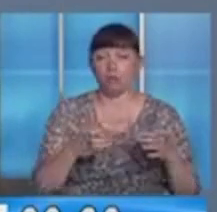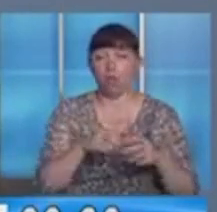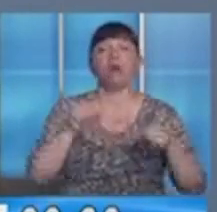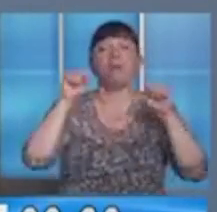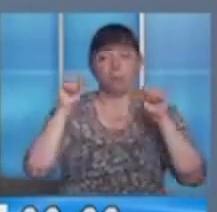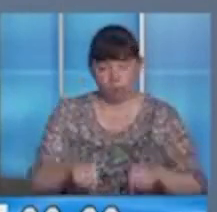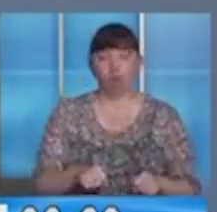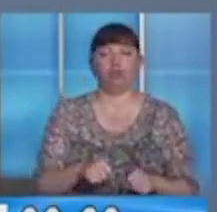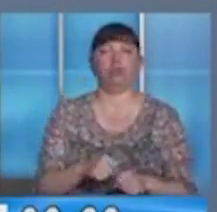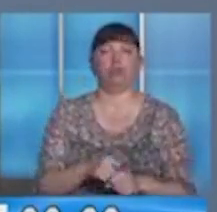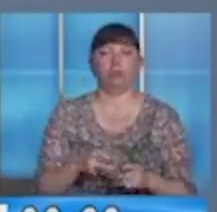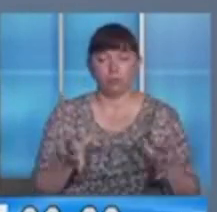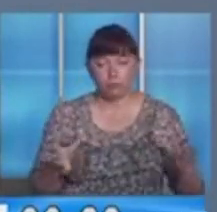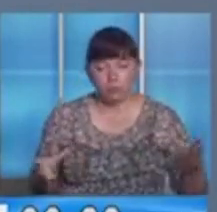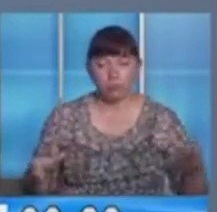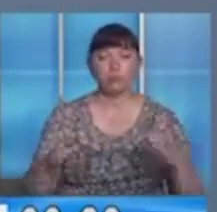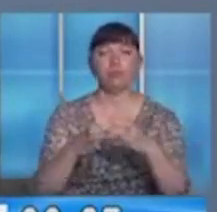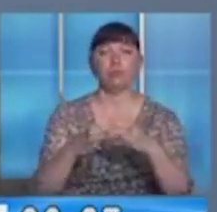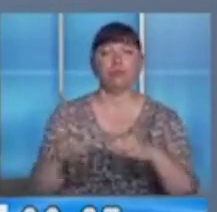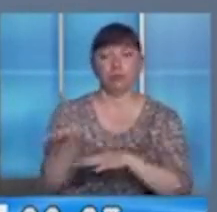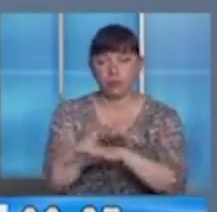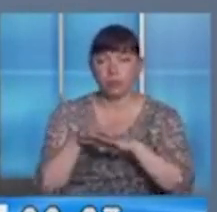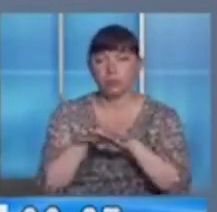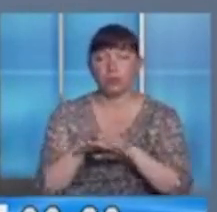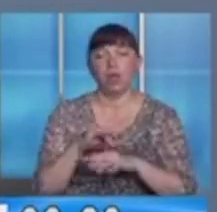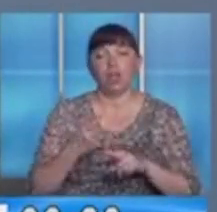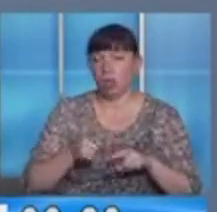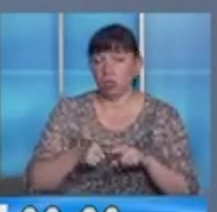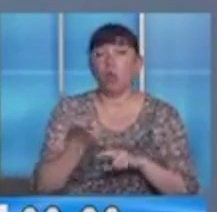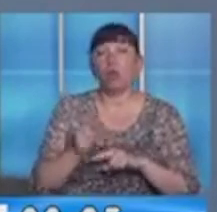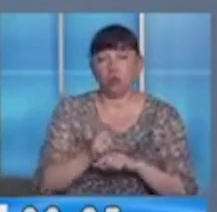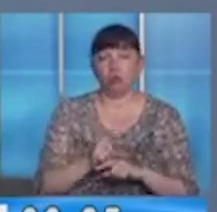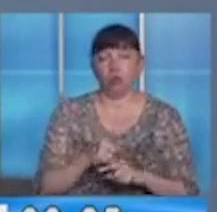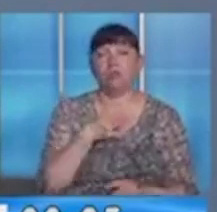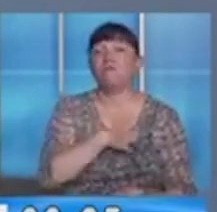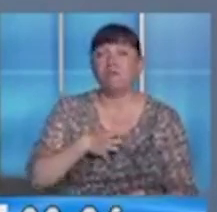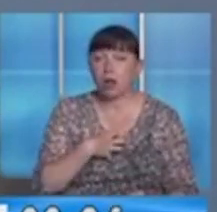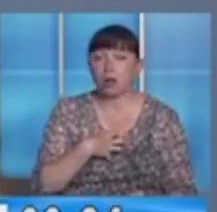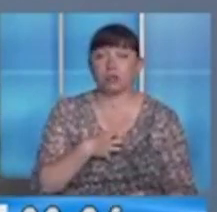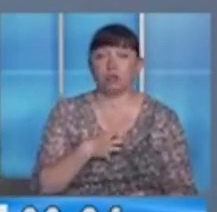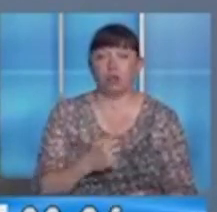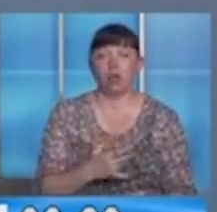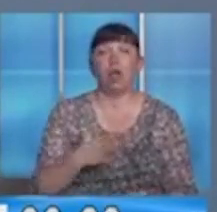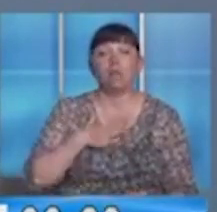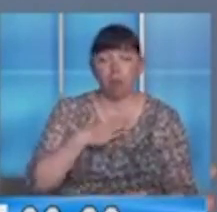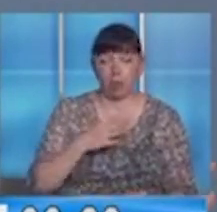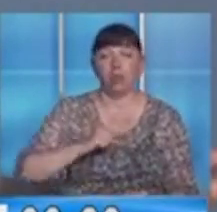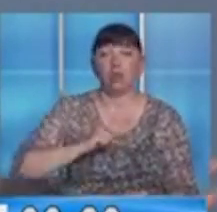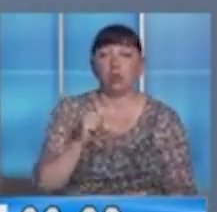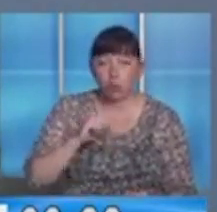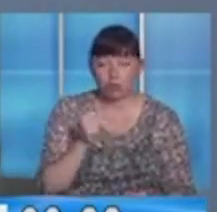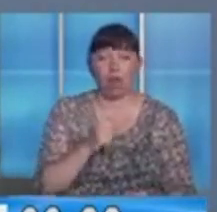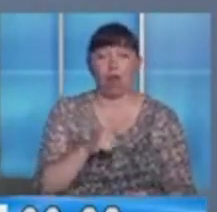poate consolida societatea și este un lucru foarte și foarte important. Colegii mei cu